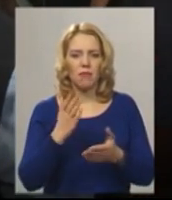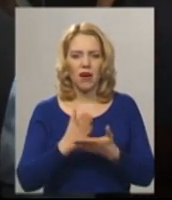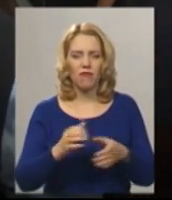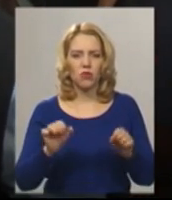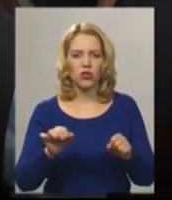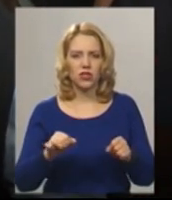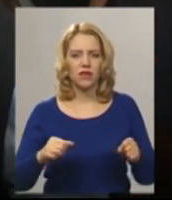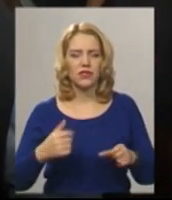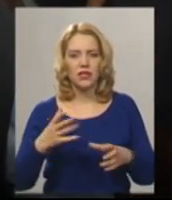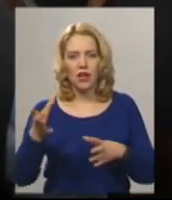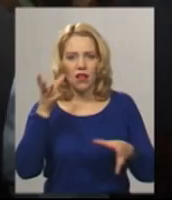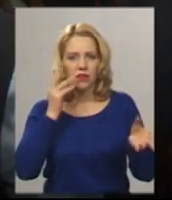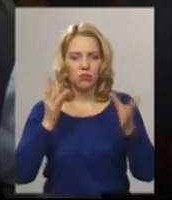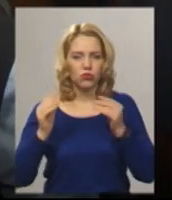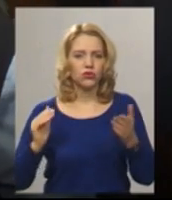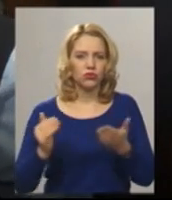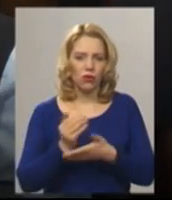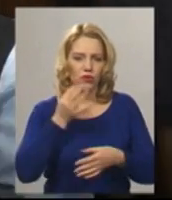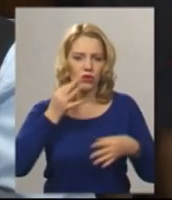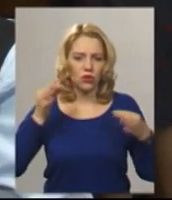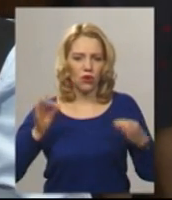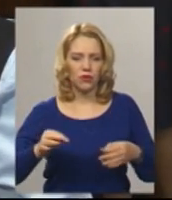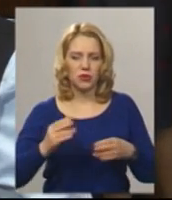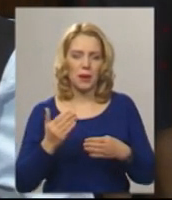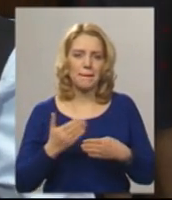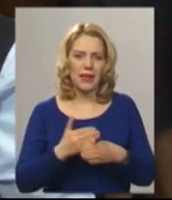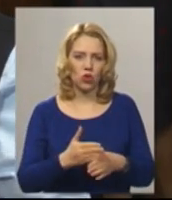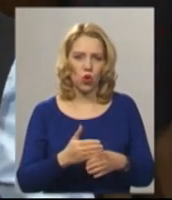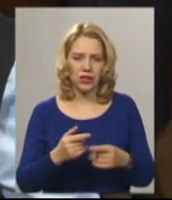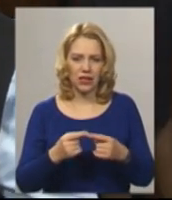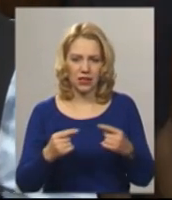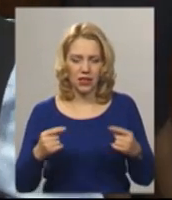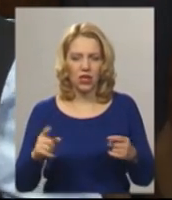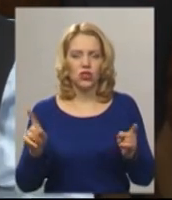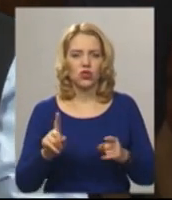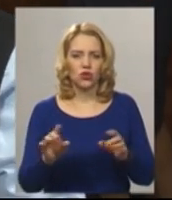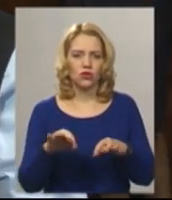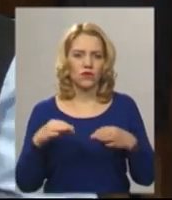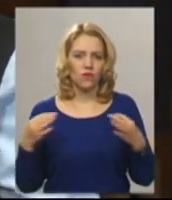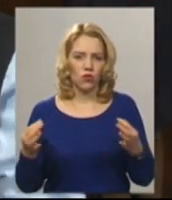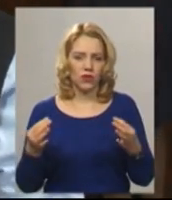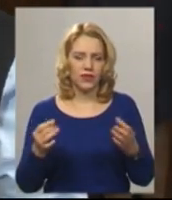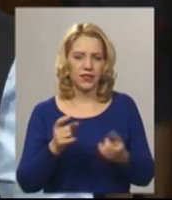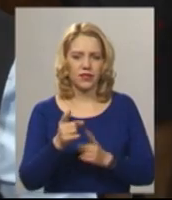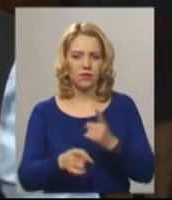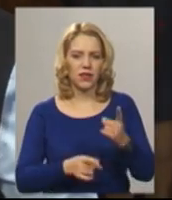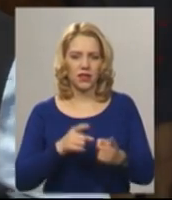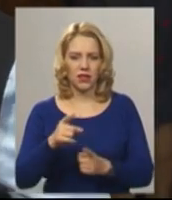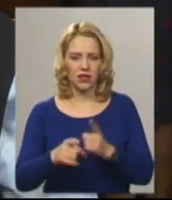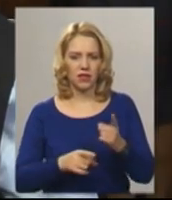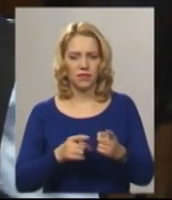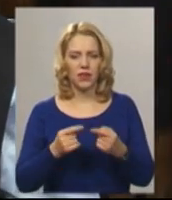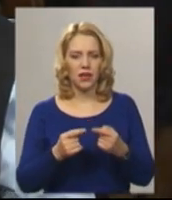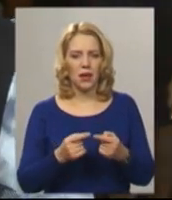навичок, нових методик, освоїти нові методики, що дозволить змінити